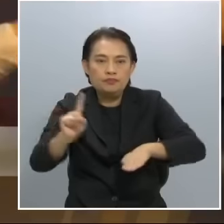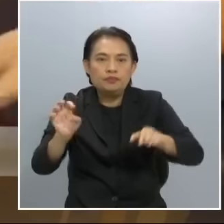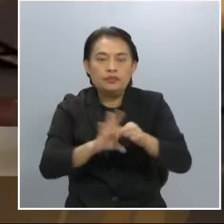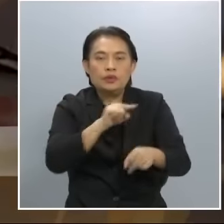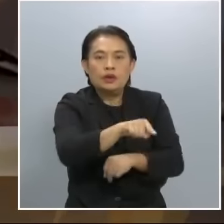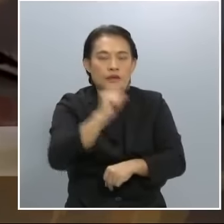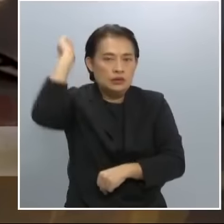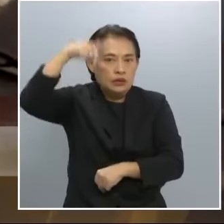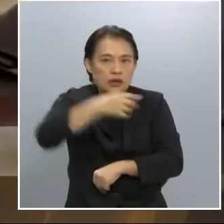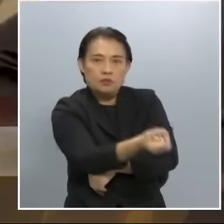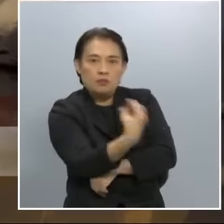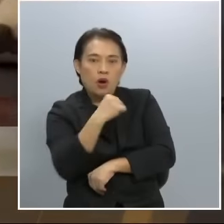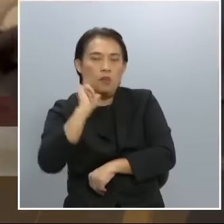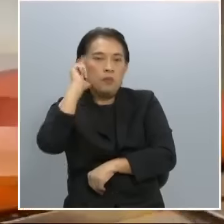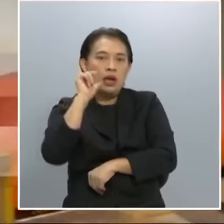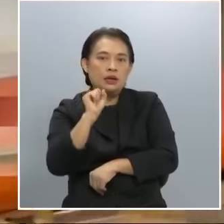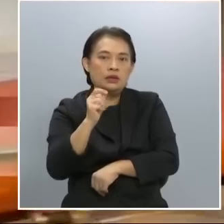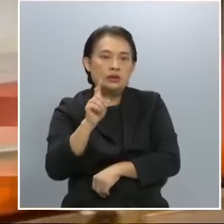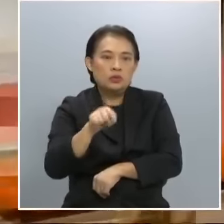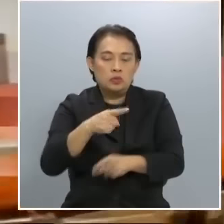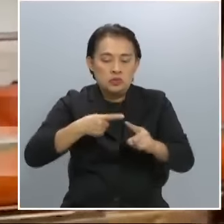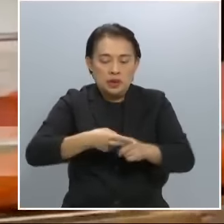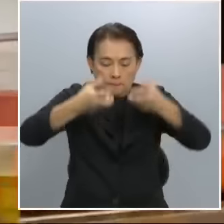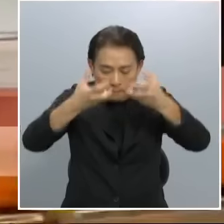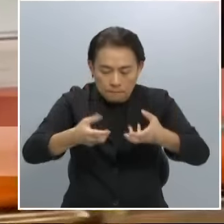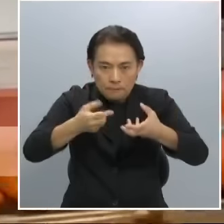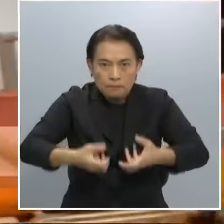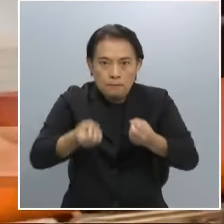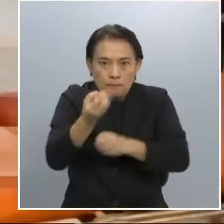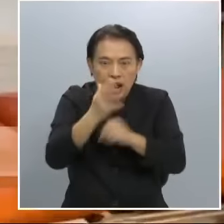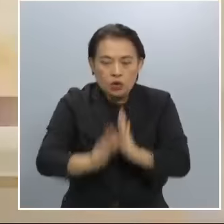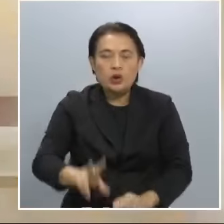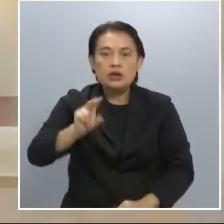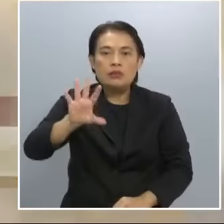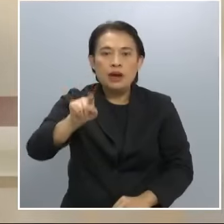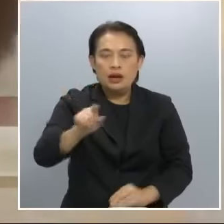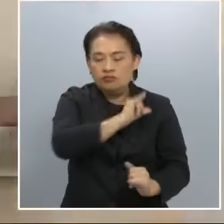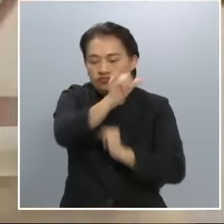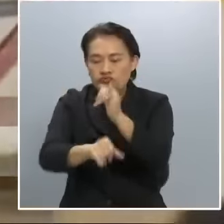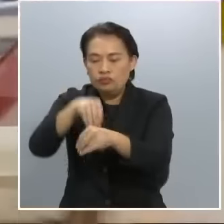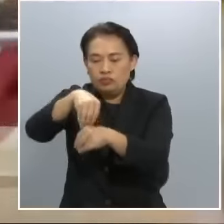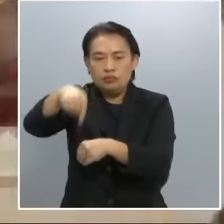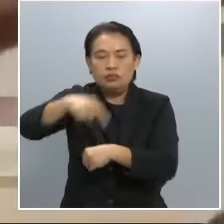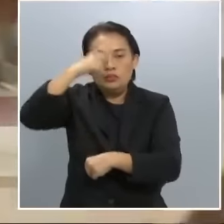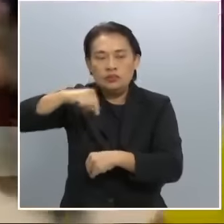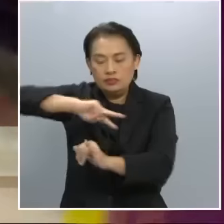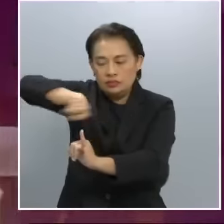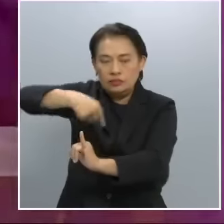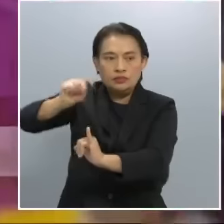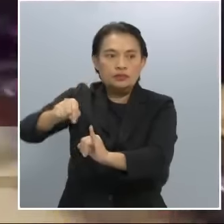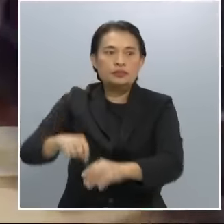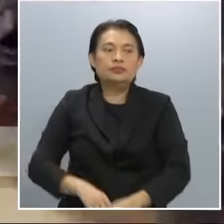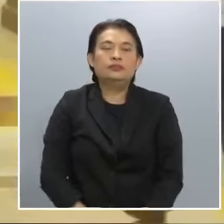ากฐานราชบัณฑิตแม่สอดว่ามีผู้บาดเจ็บจำนวนมากกว่า35คนขอเข้ามารักษาในฝั่งไทยค่ะ